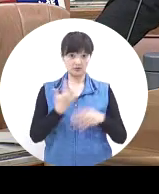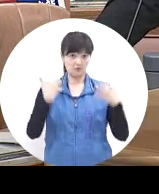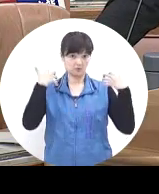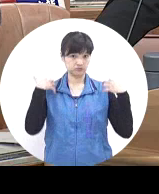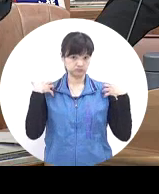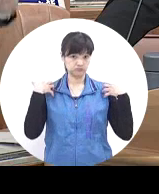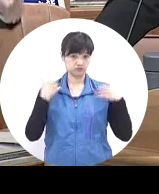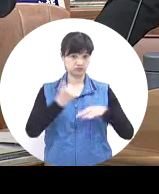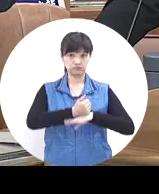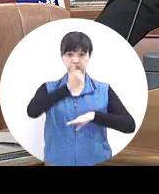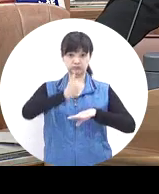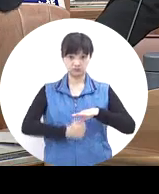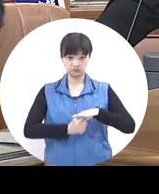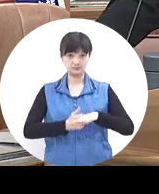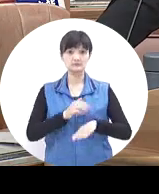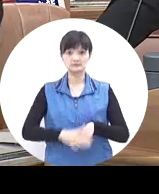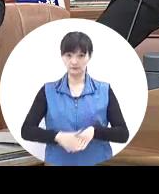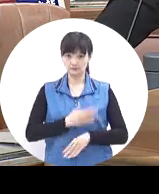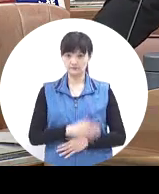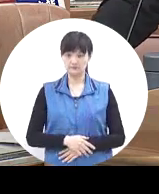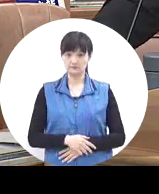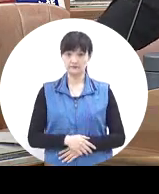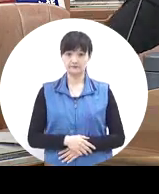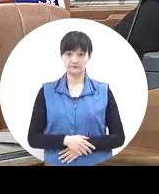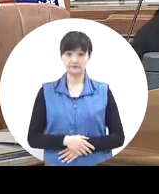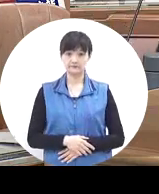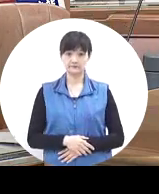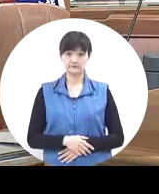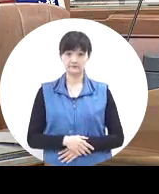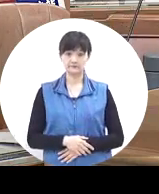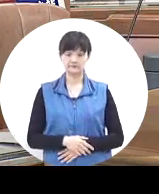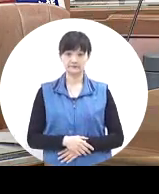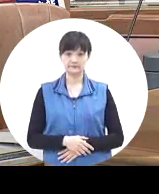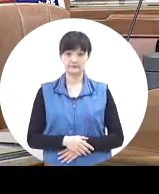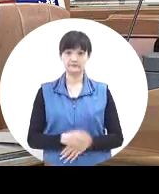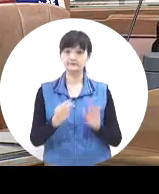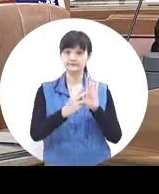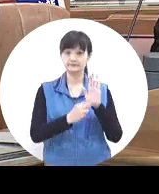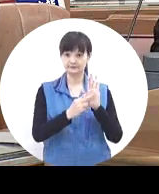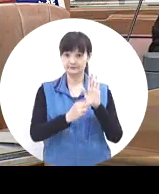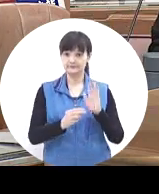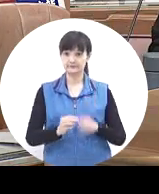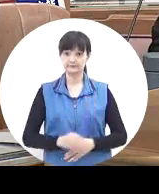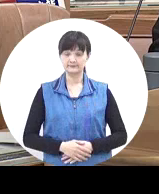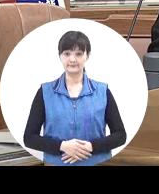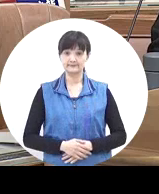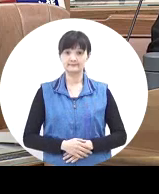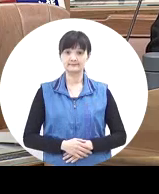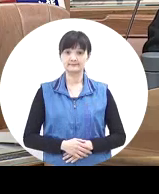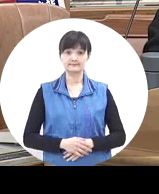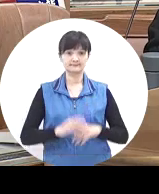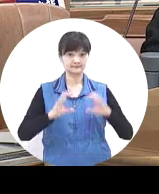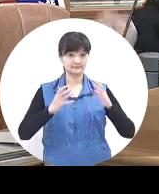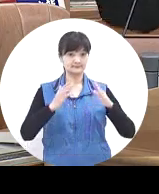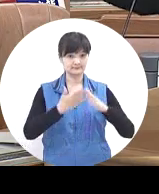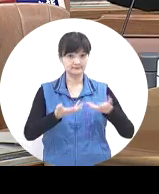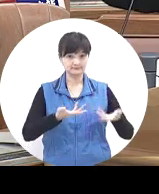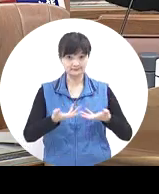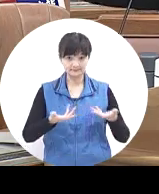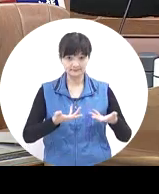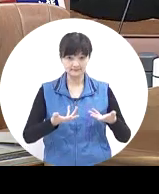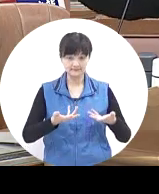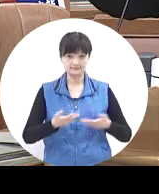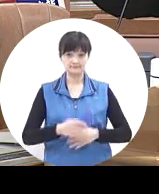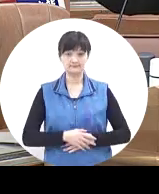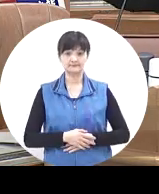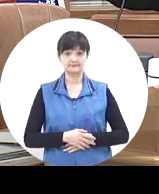政治责任，请辞以示负责。 这样子来看啊，国家设职分职哈，设官